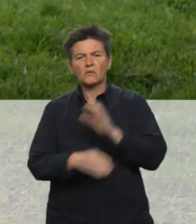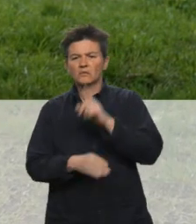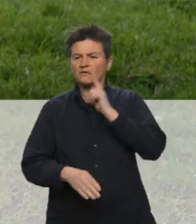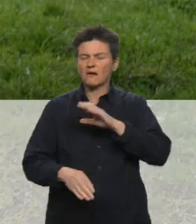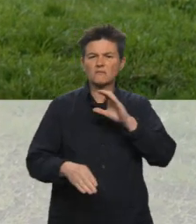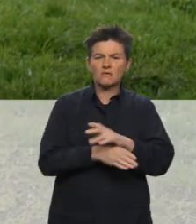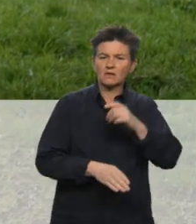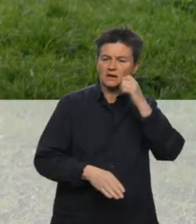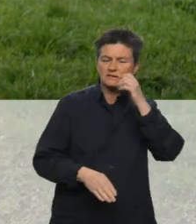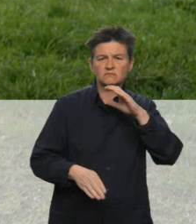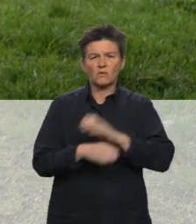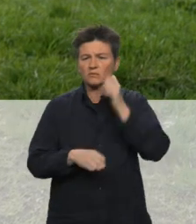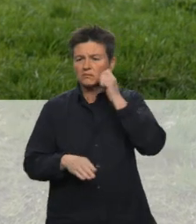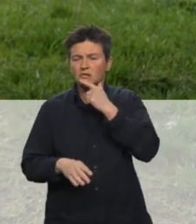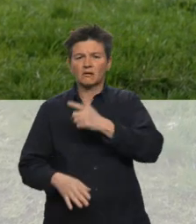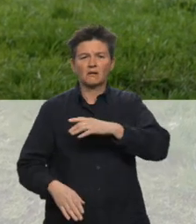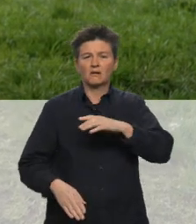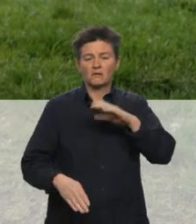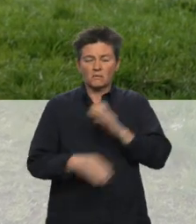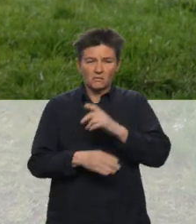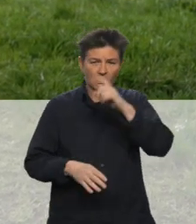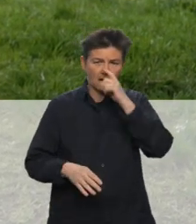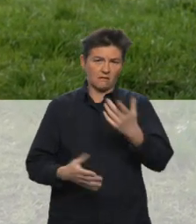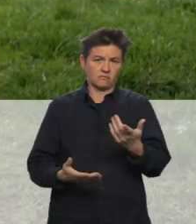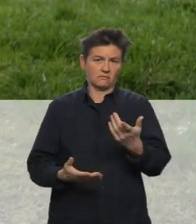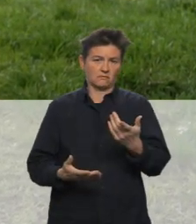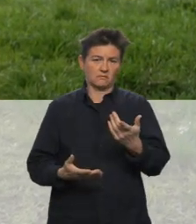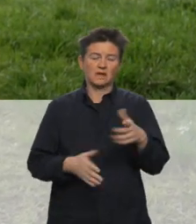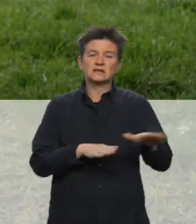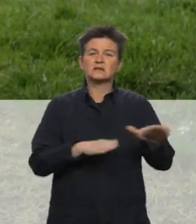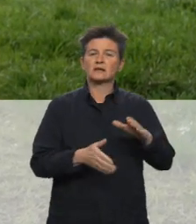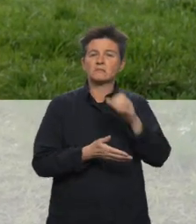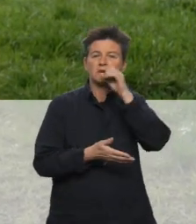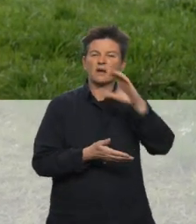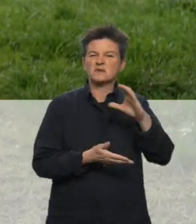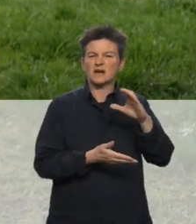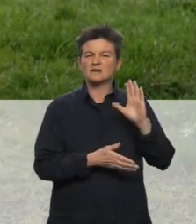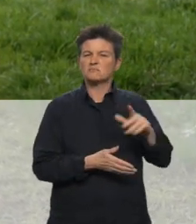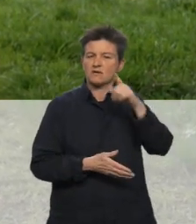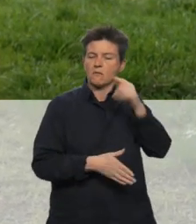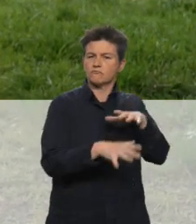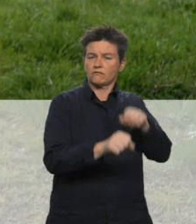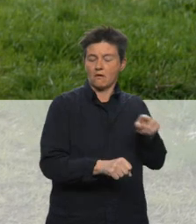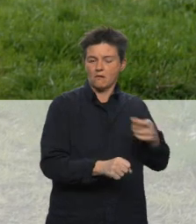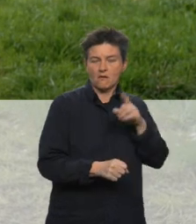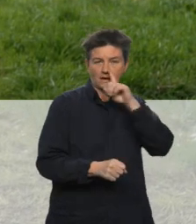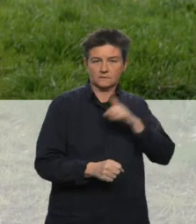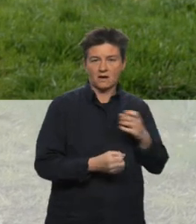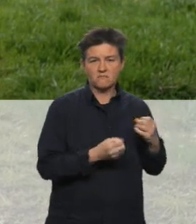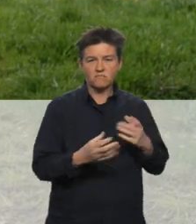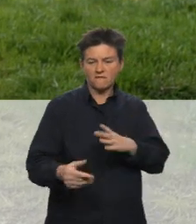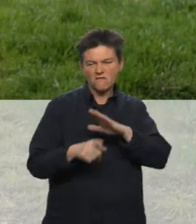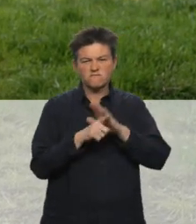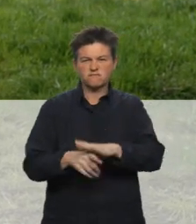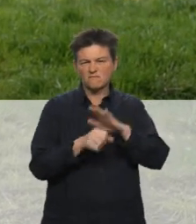Sexisme, racisme, LGBTI-phobie, islamophobie. Le capitalisme patriarcal entretient et légitime les